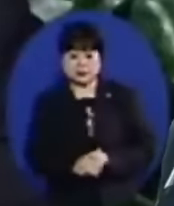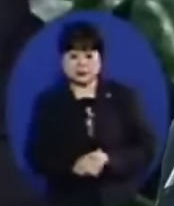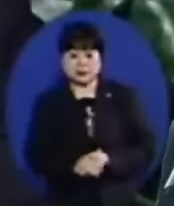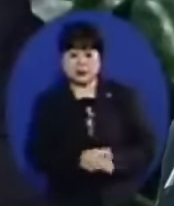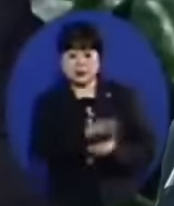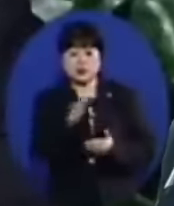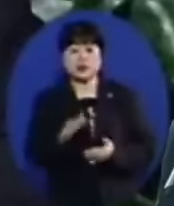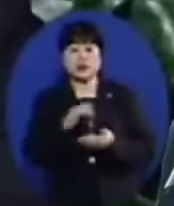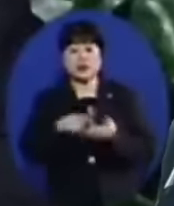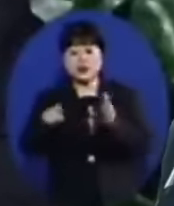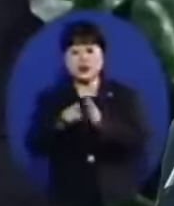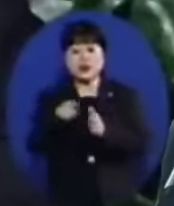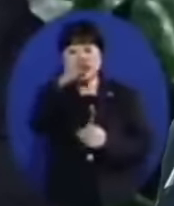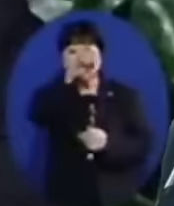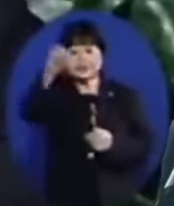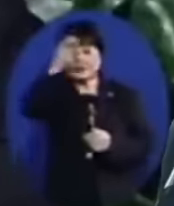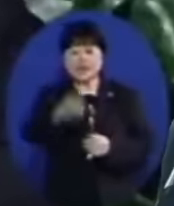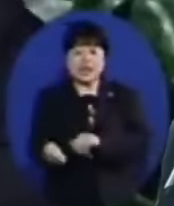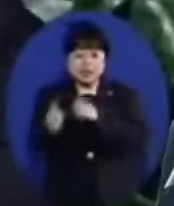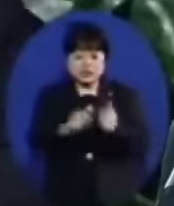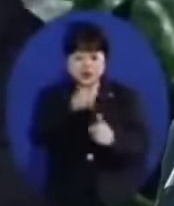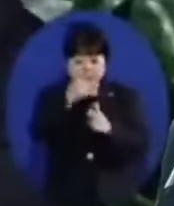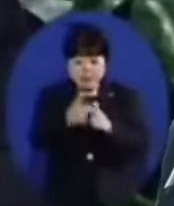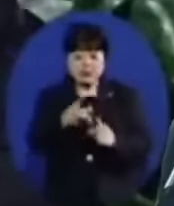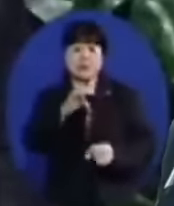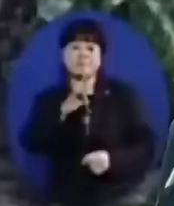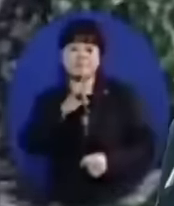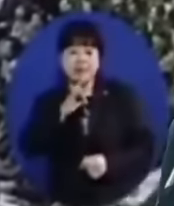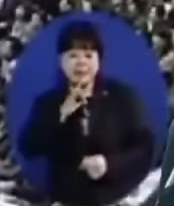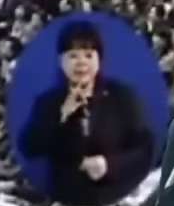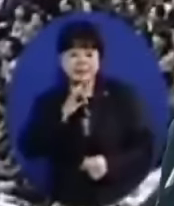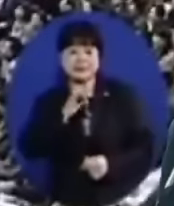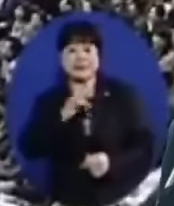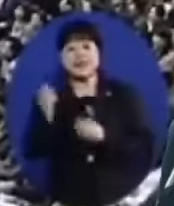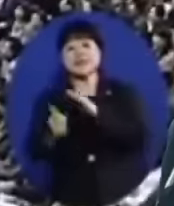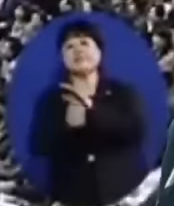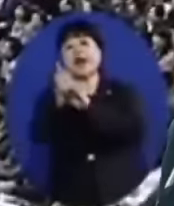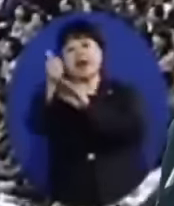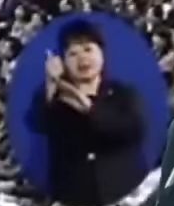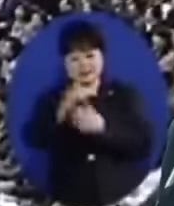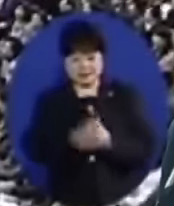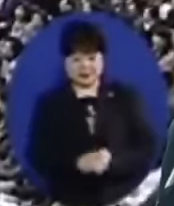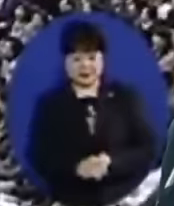우리 위해서 십자가에 죽어주신 예수님밖에 없다는 것입니다.